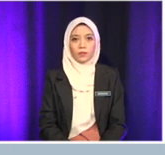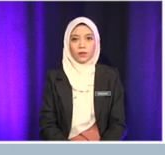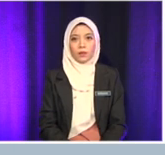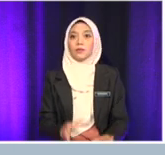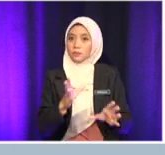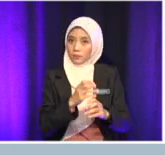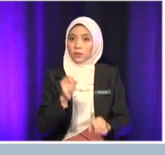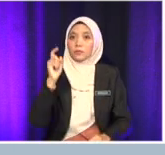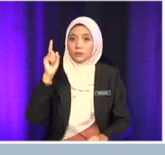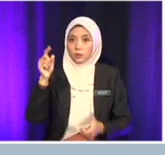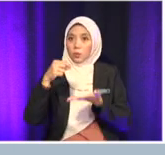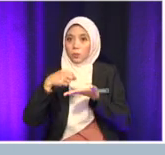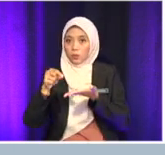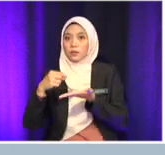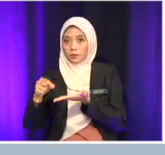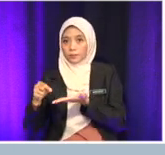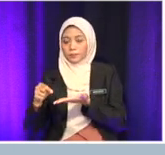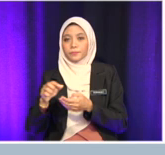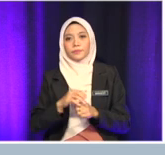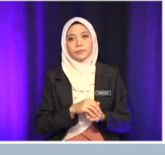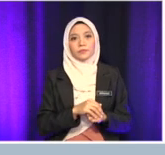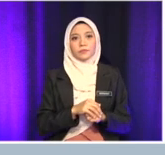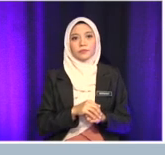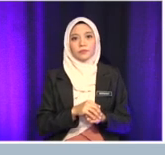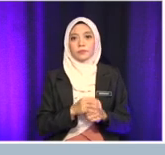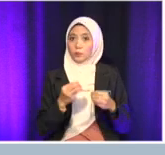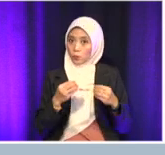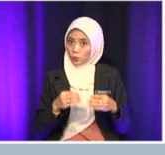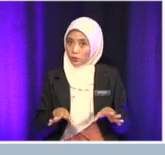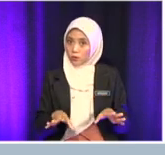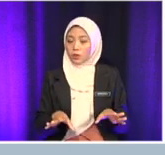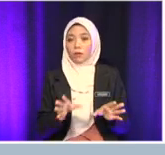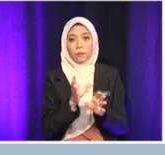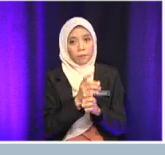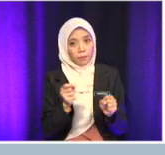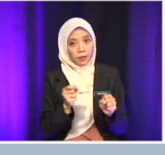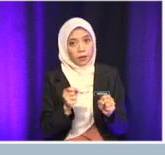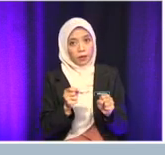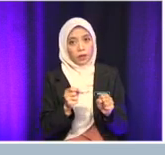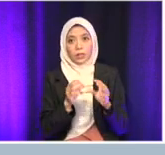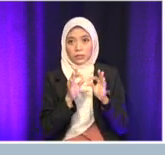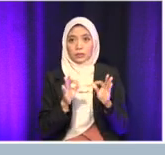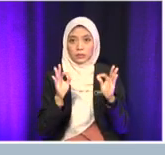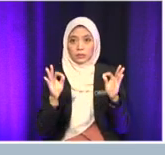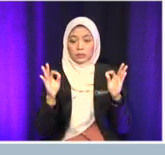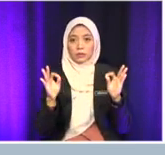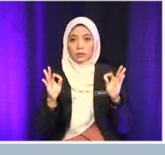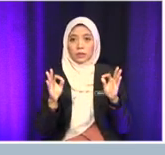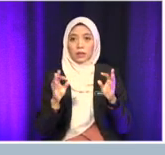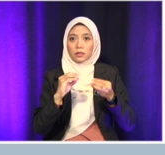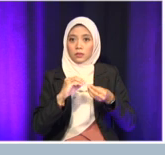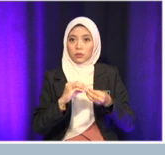satu markah dan bila kita diberi persamaan untuk mencari nilai x dengan y mencari